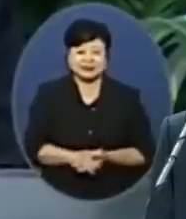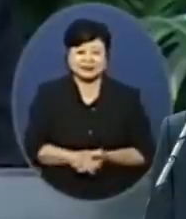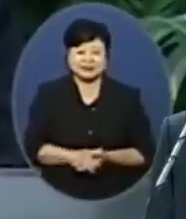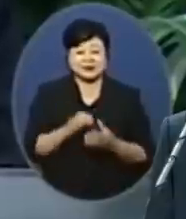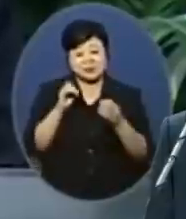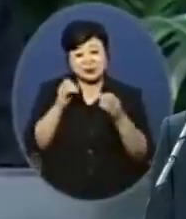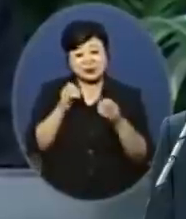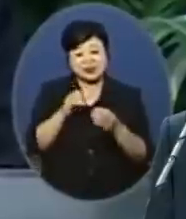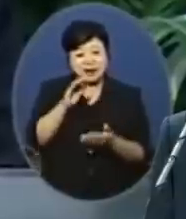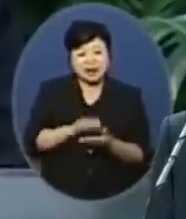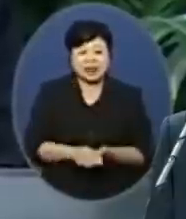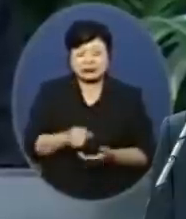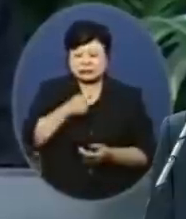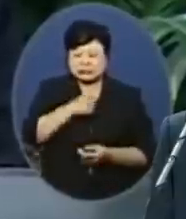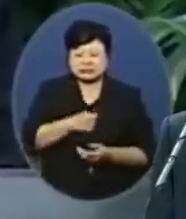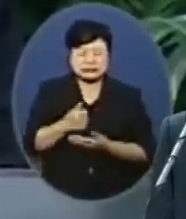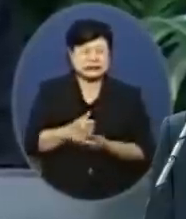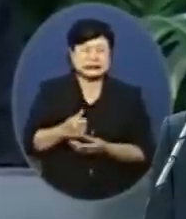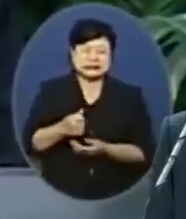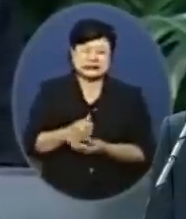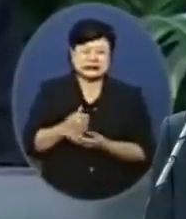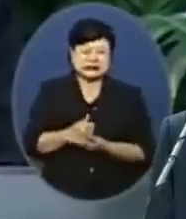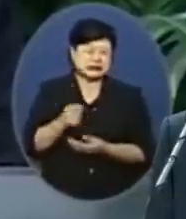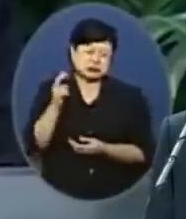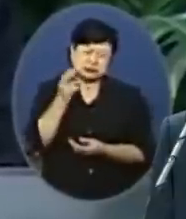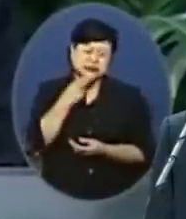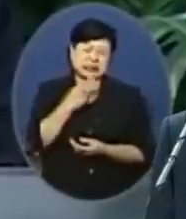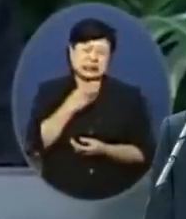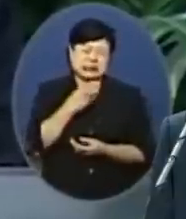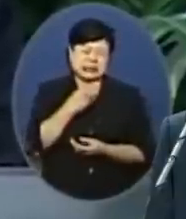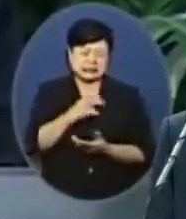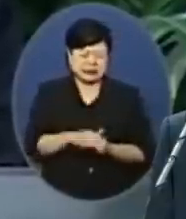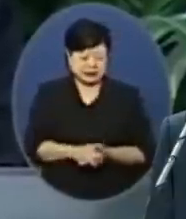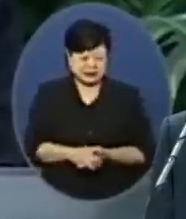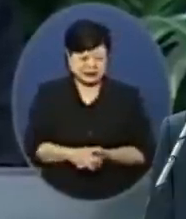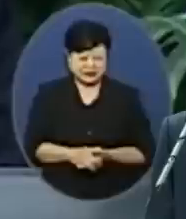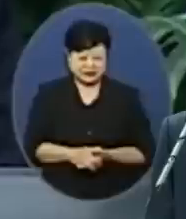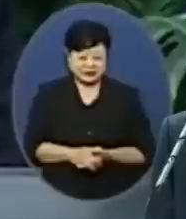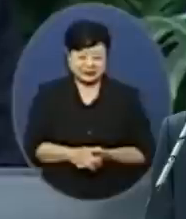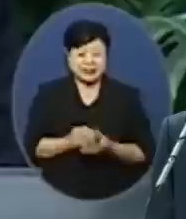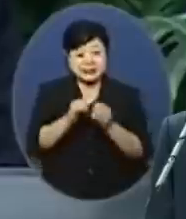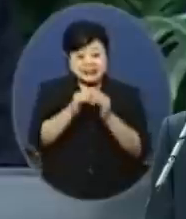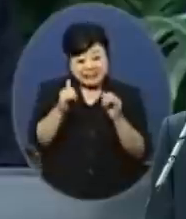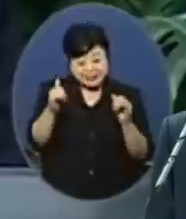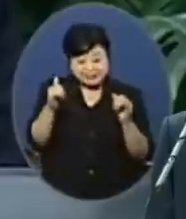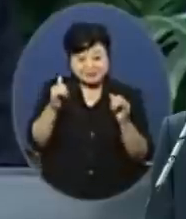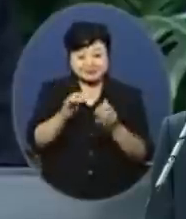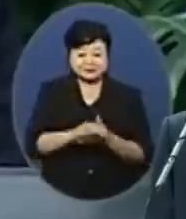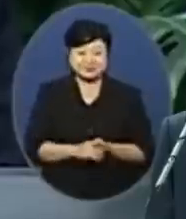말합니까? 아유 오늘 재수 없다, 저런 걸 만나봐. 사람이